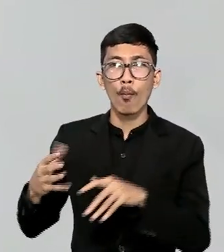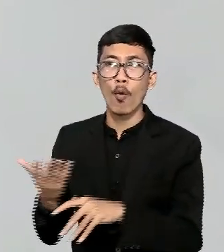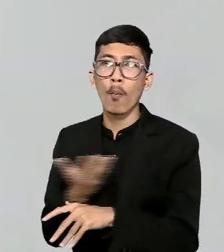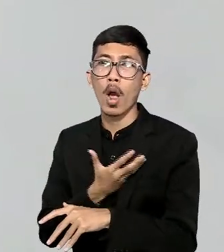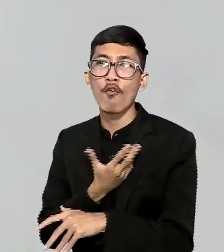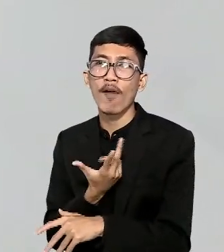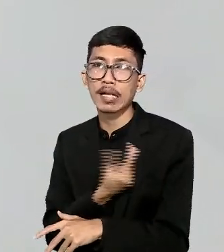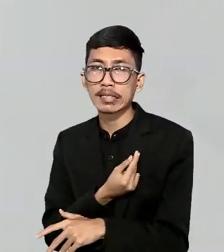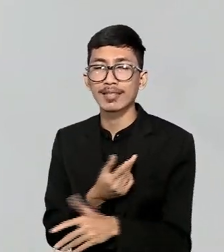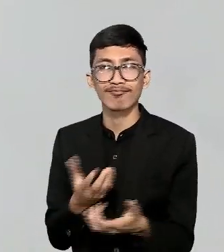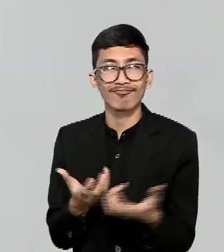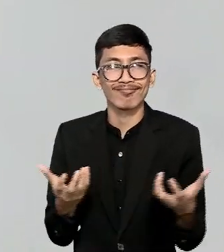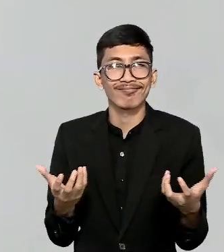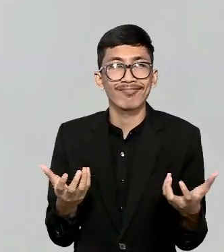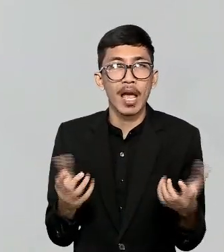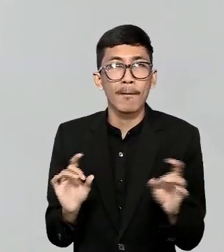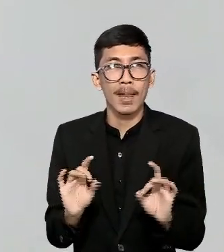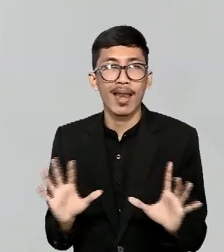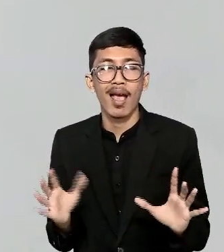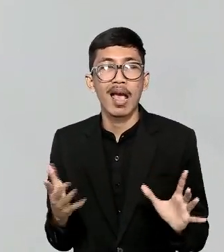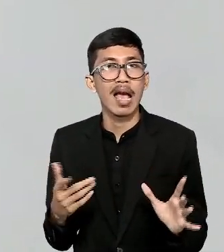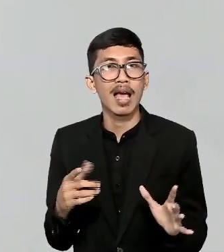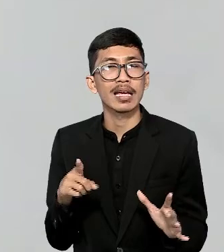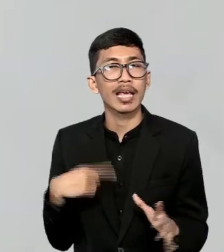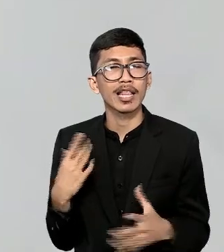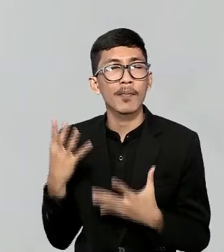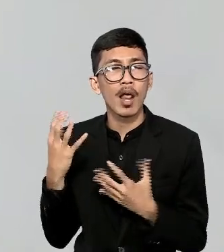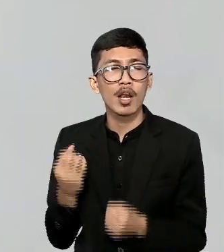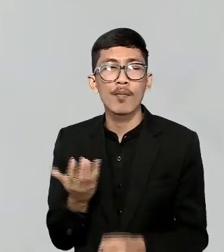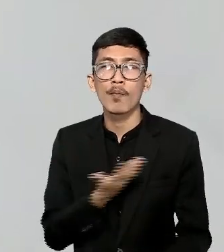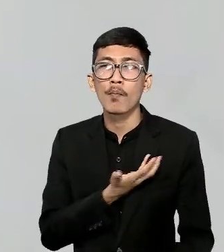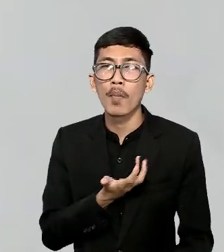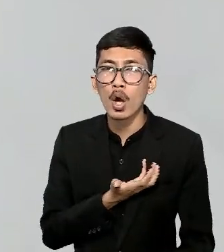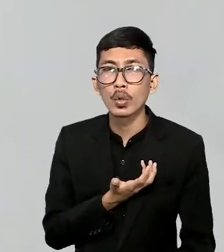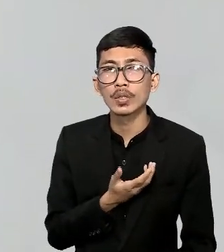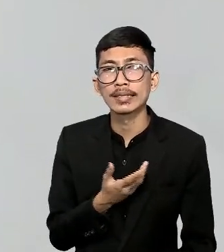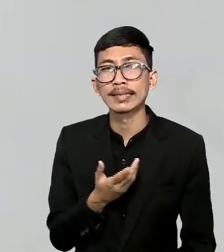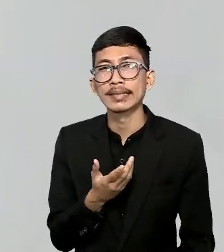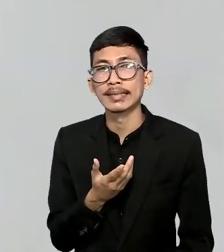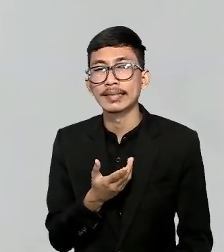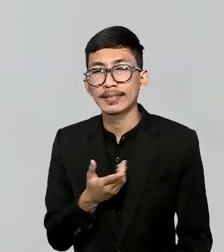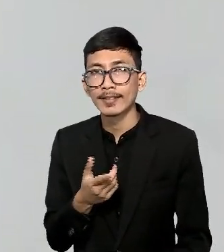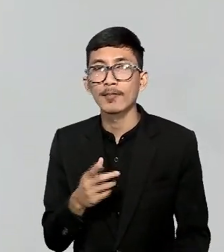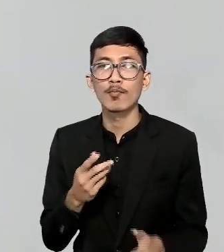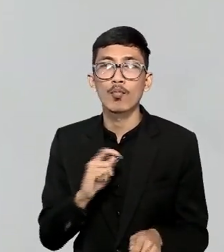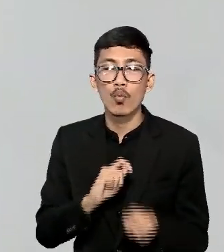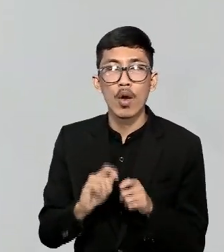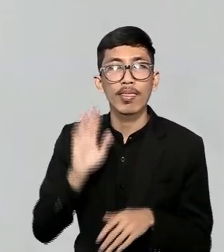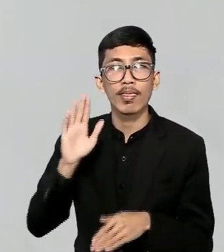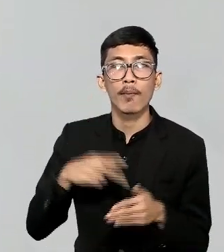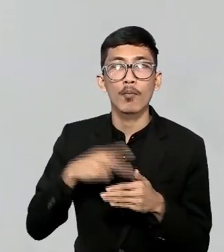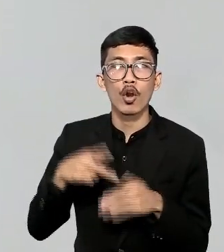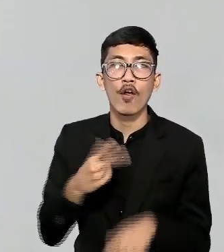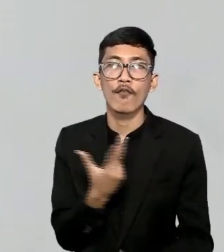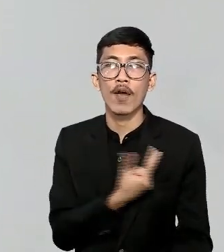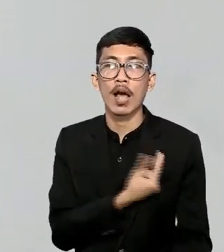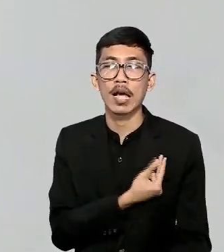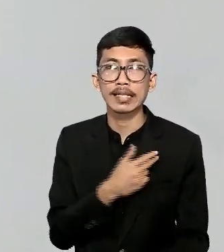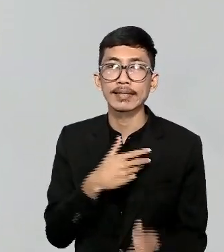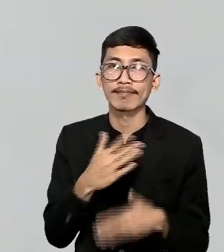Virus tentunya kita berharap peti MB kita itu terbentuk sebagai akibat program vaksinasi dan bukan